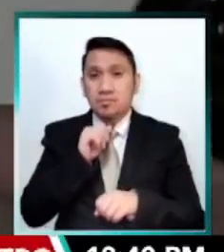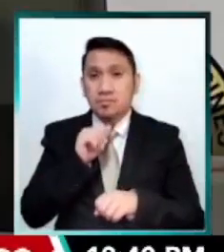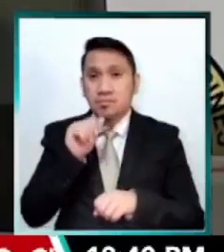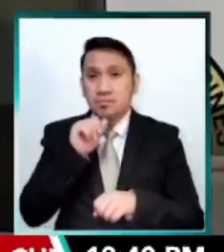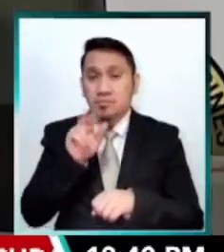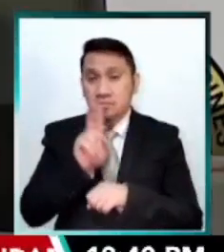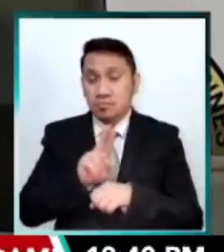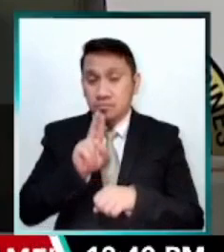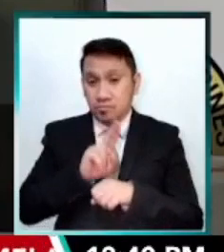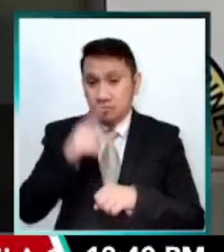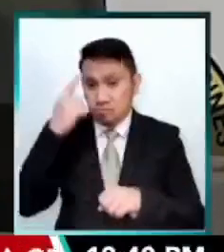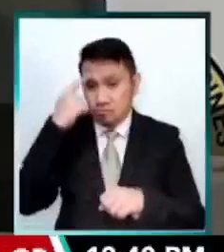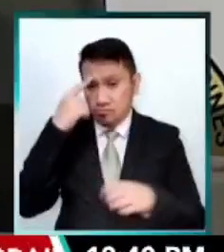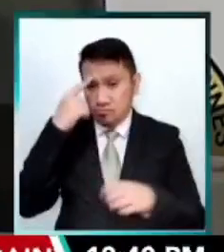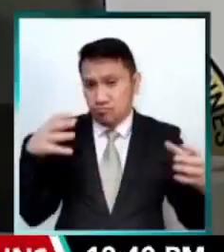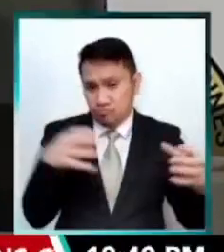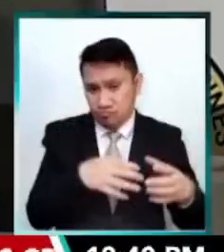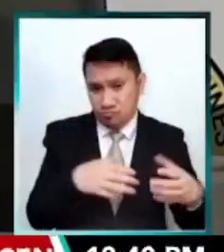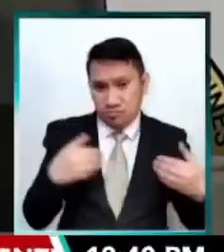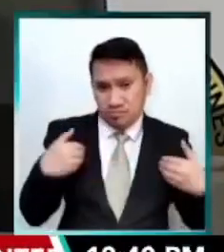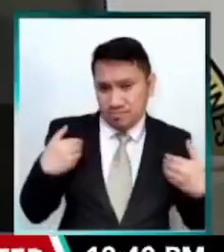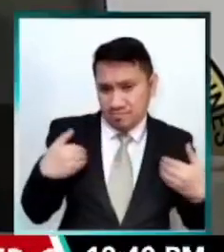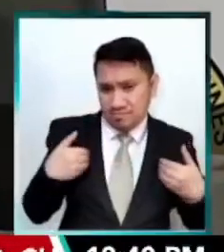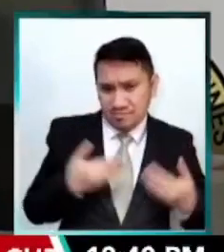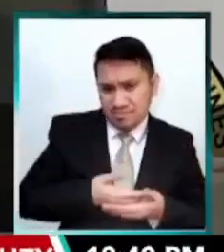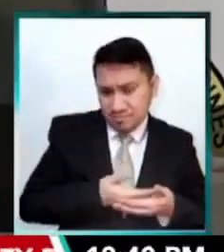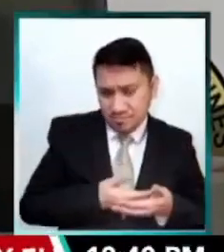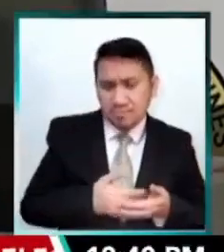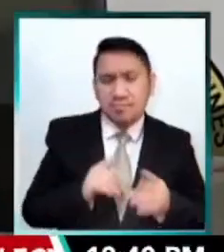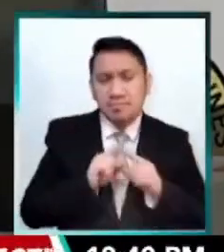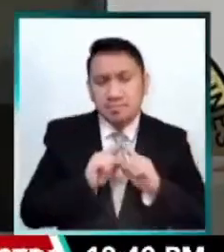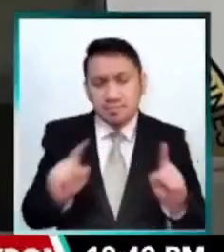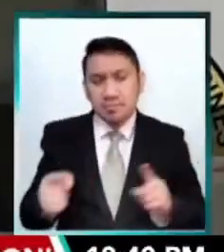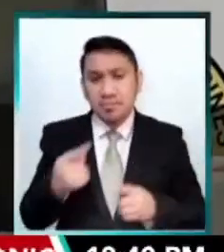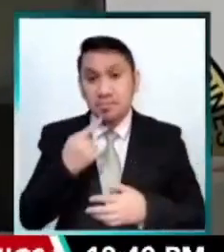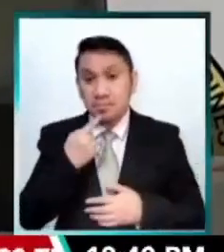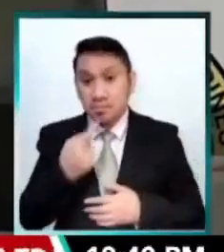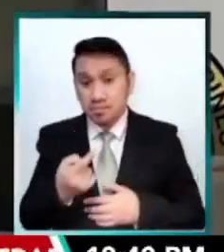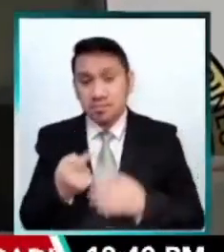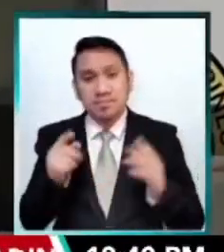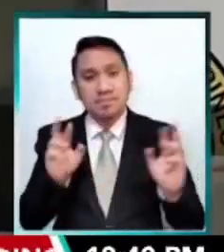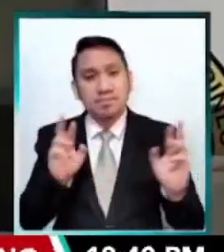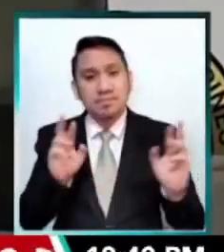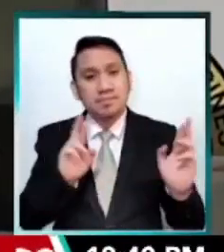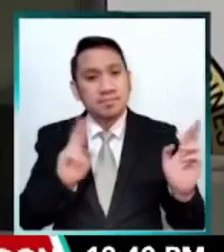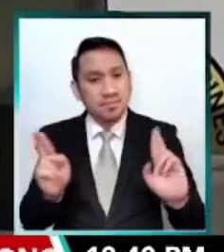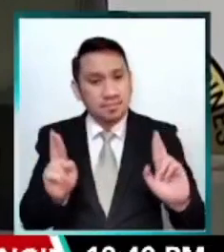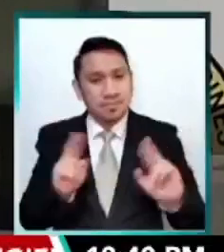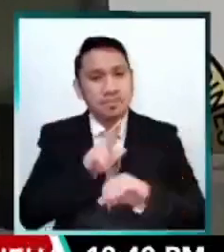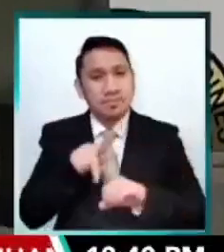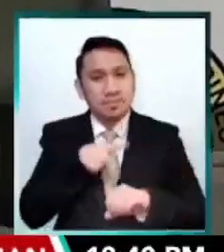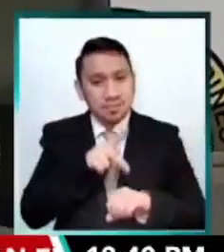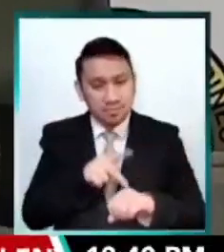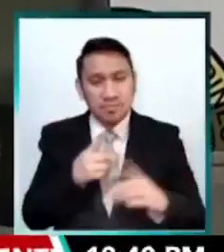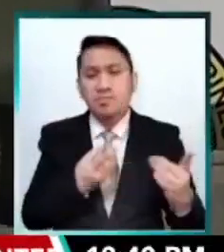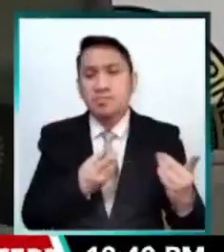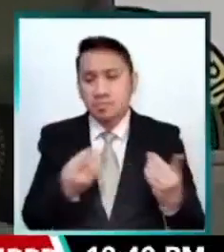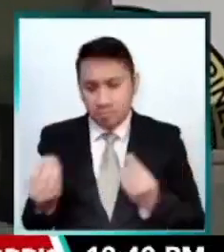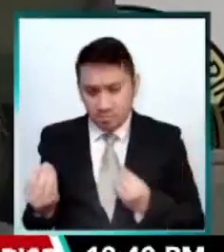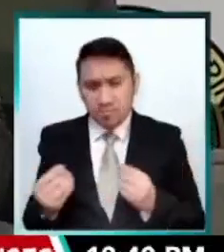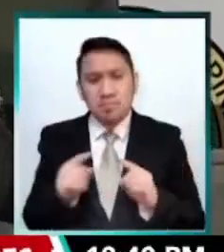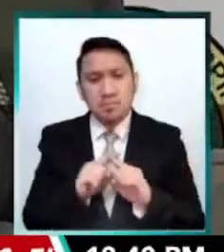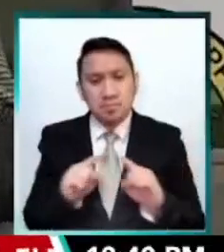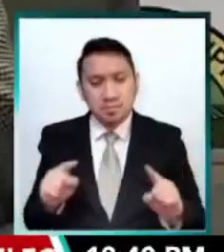group. Pero ayon kay DOHOIC Maria Rosario Vergere, handa ang Pilipinas na gawin din ito basta't may sapat na